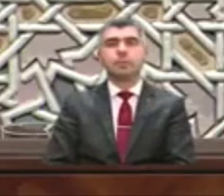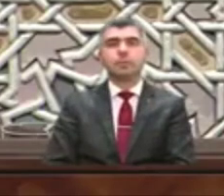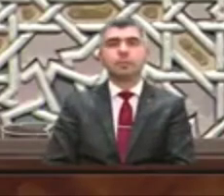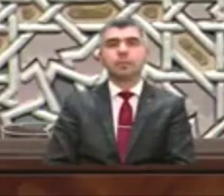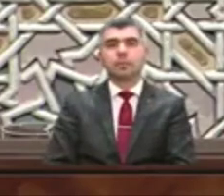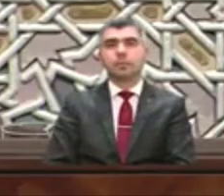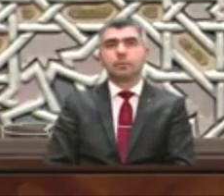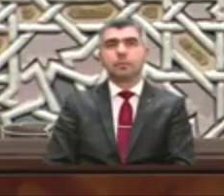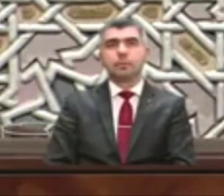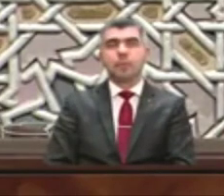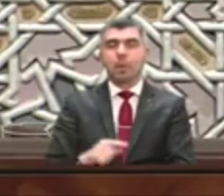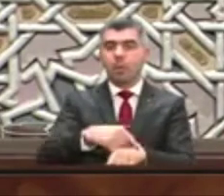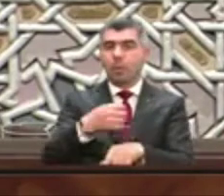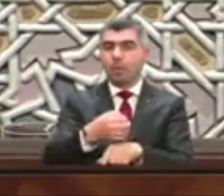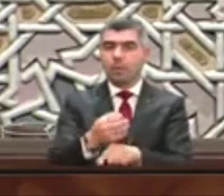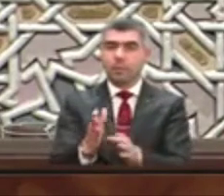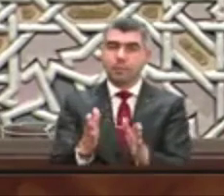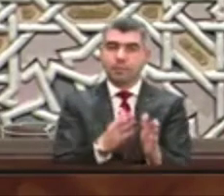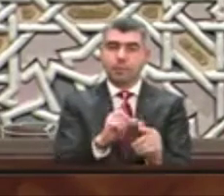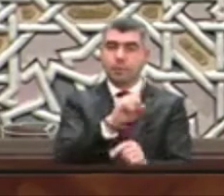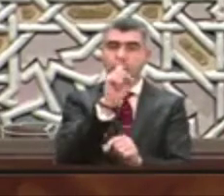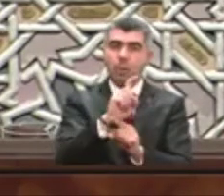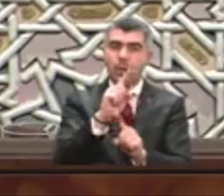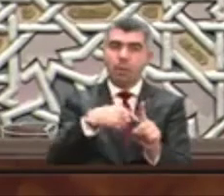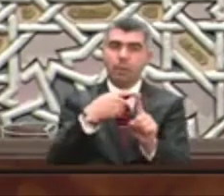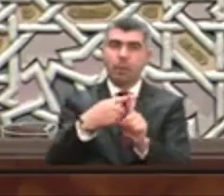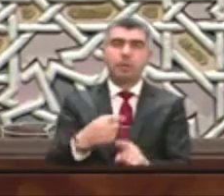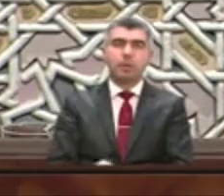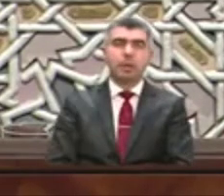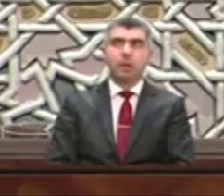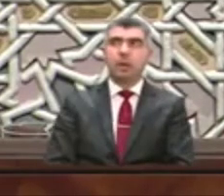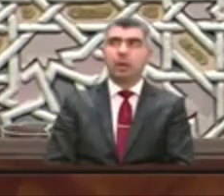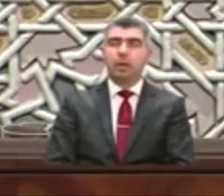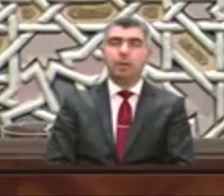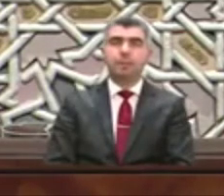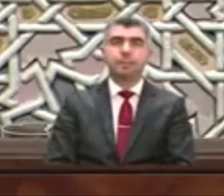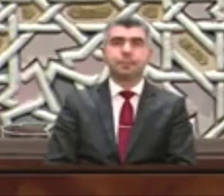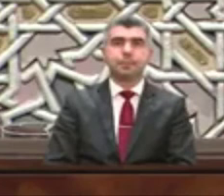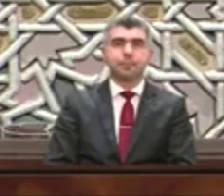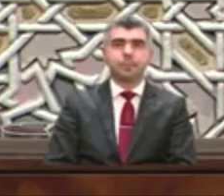شكرا، انتهى الوقت. تعقيب لكم سيد النائب المحترم، تفضلوا.